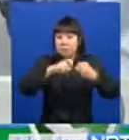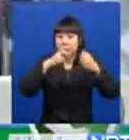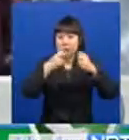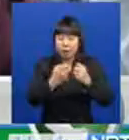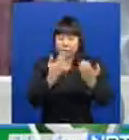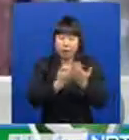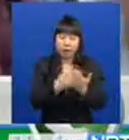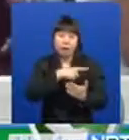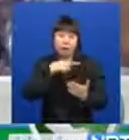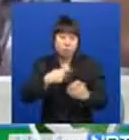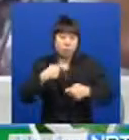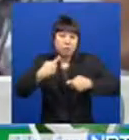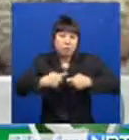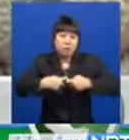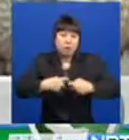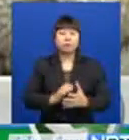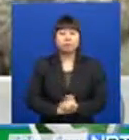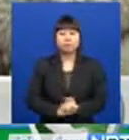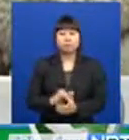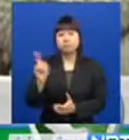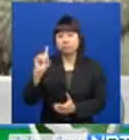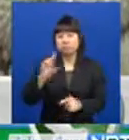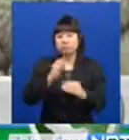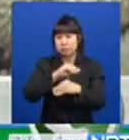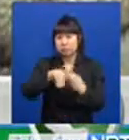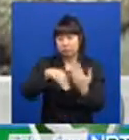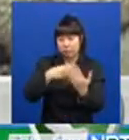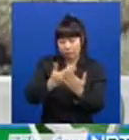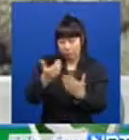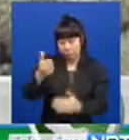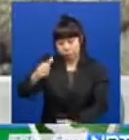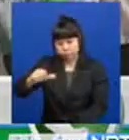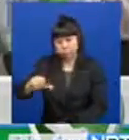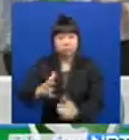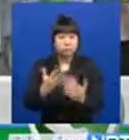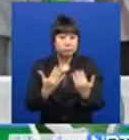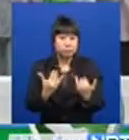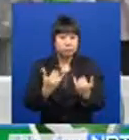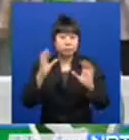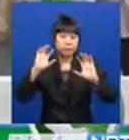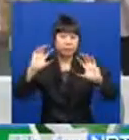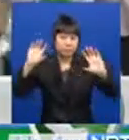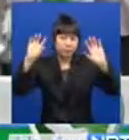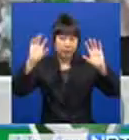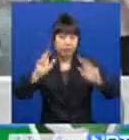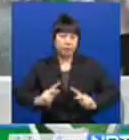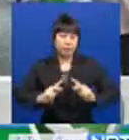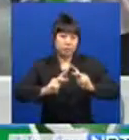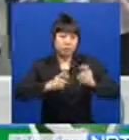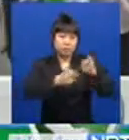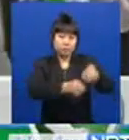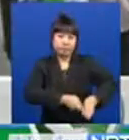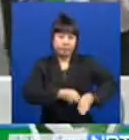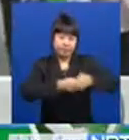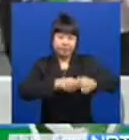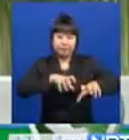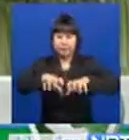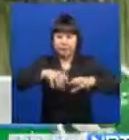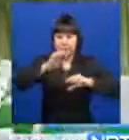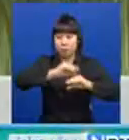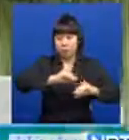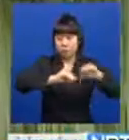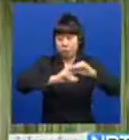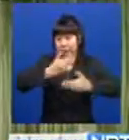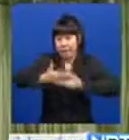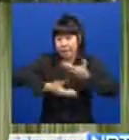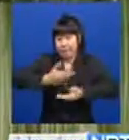ดทุนและอยู่อย่างยากลำบากโดยเฉพาะในยุคเศรษฐกิจขาลงเช่นนี้รัฐบาลโดยกระทรวงเกษตรและสหกรณ์จึงจัดโครงการตลาดเ